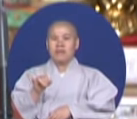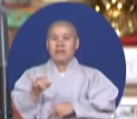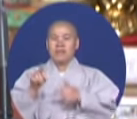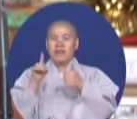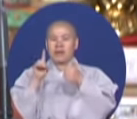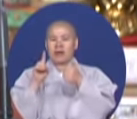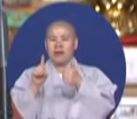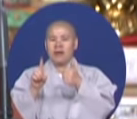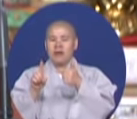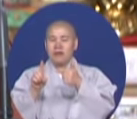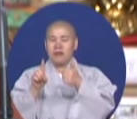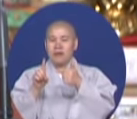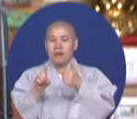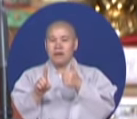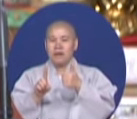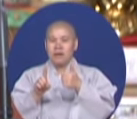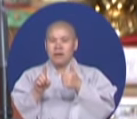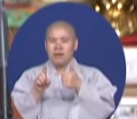강차지로다